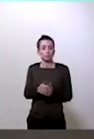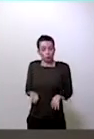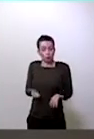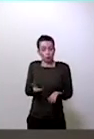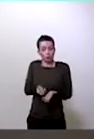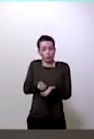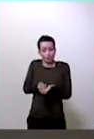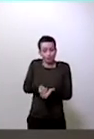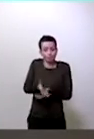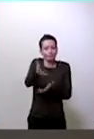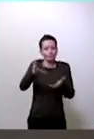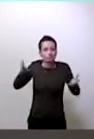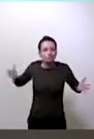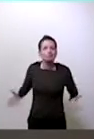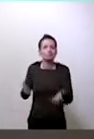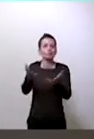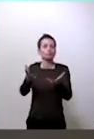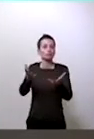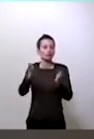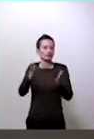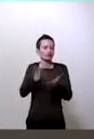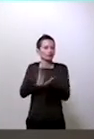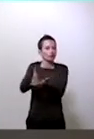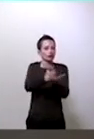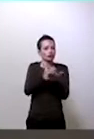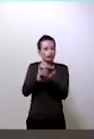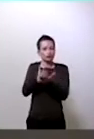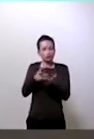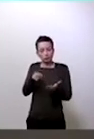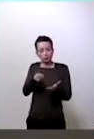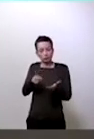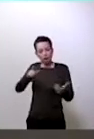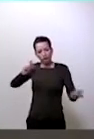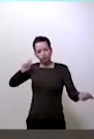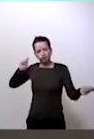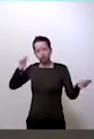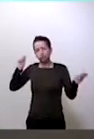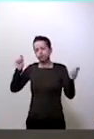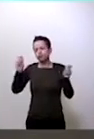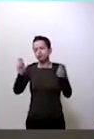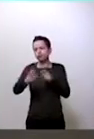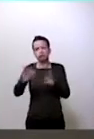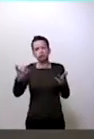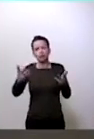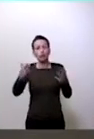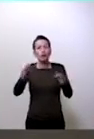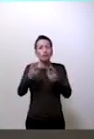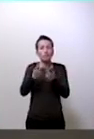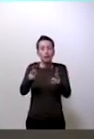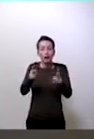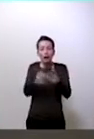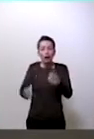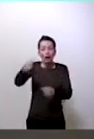aujourd'hui, que l'on va peut-être partager, c'est un changement complet de vision pour la fabrique de la ville.